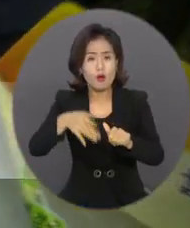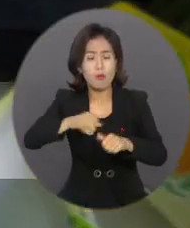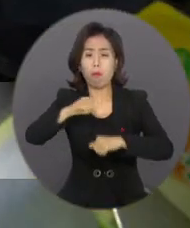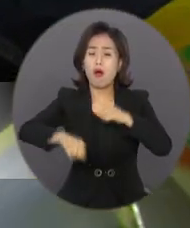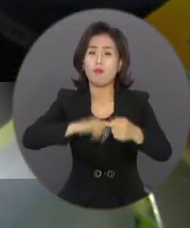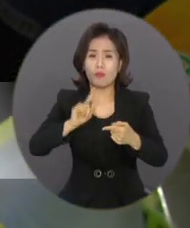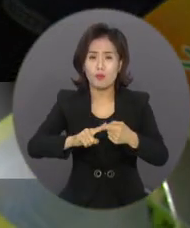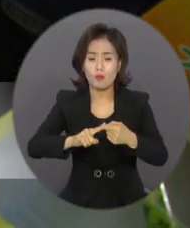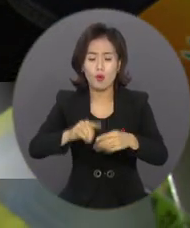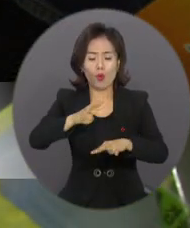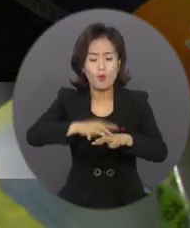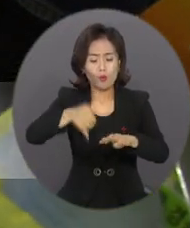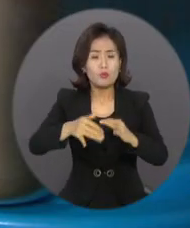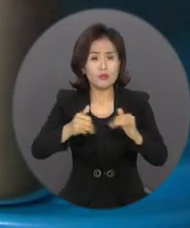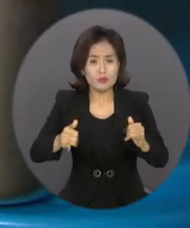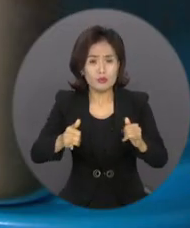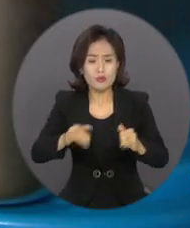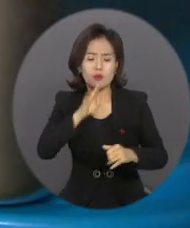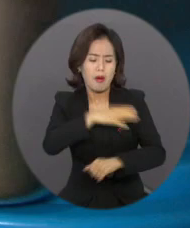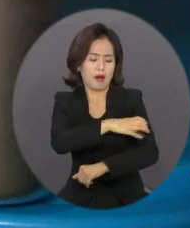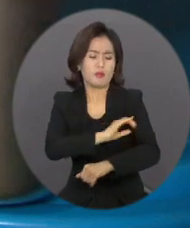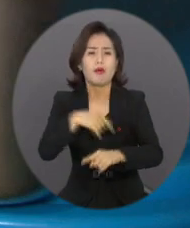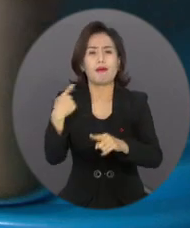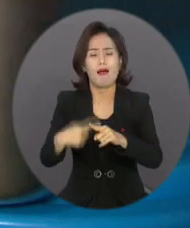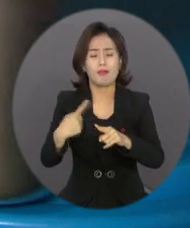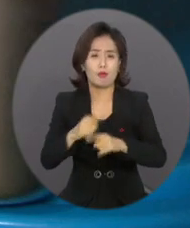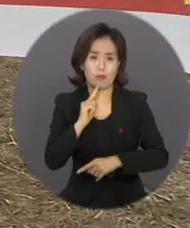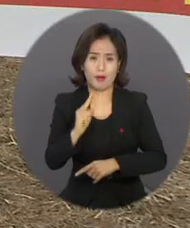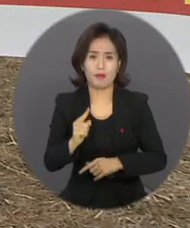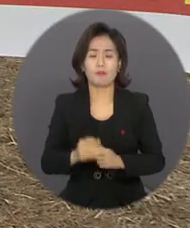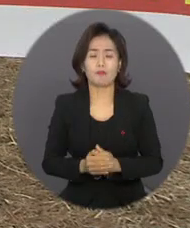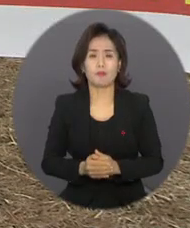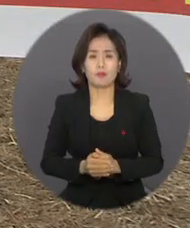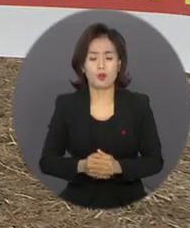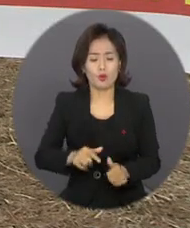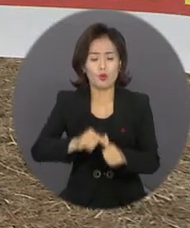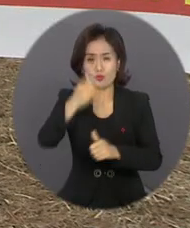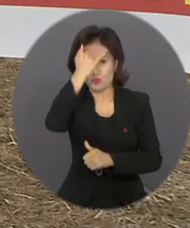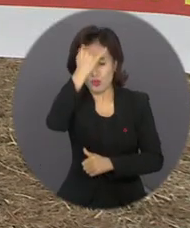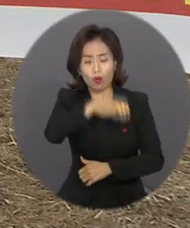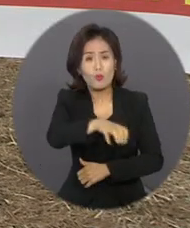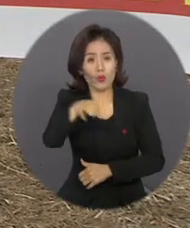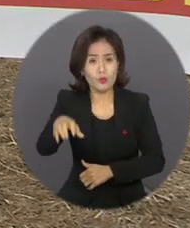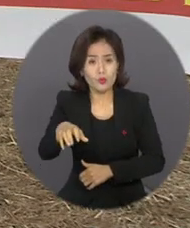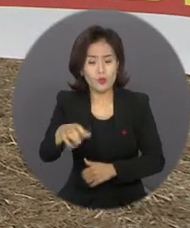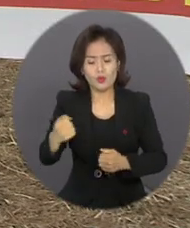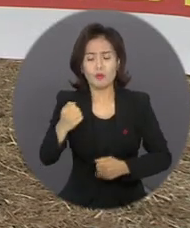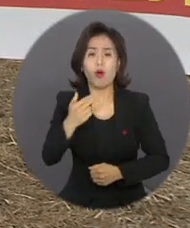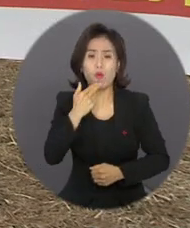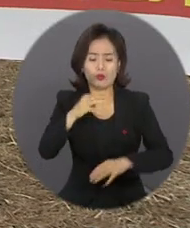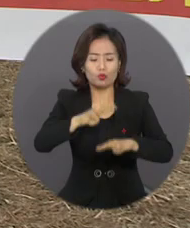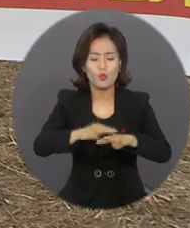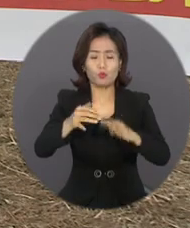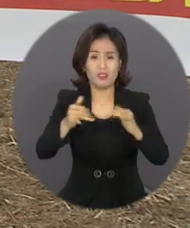한전에 농사용 전기 단속이 이젠 횡포에 가깝다고 하소연합니다 그래 곳곳에서는 힘없는 농민들에게만 위약금을